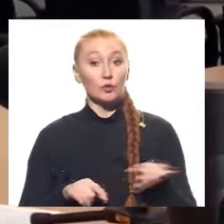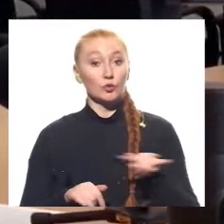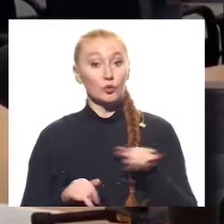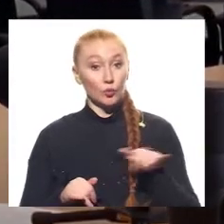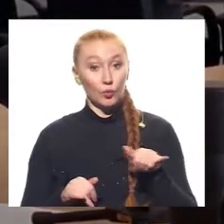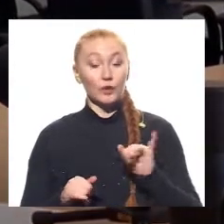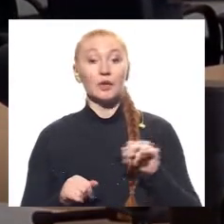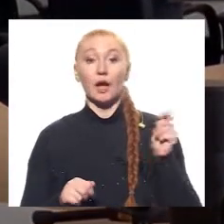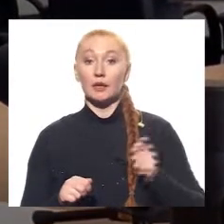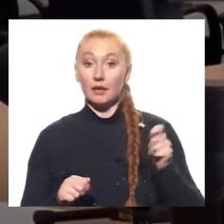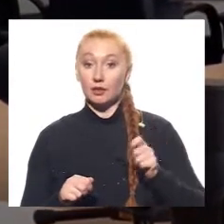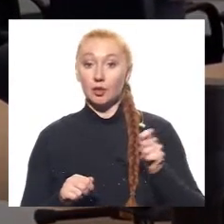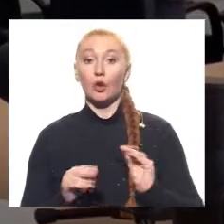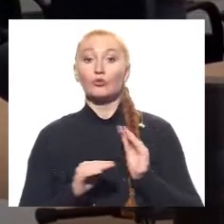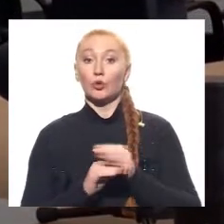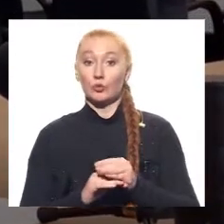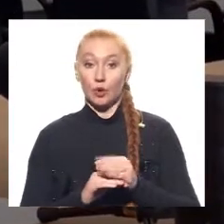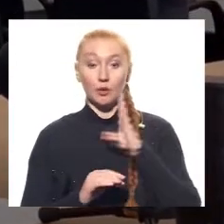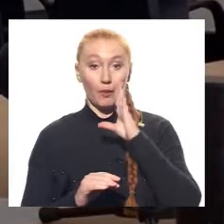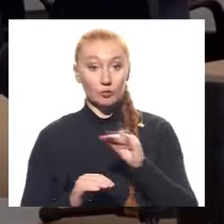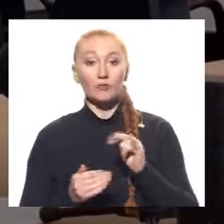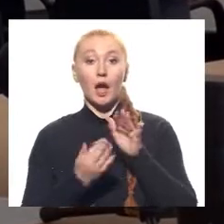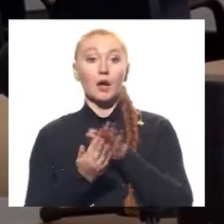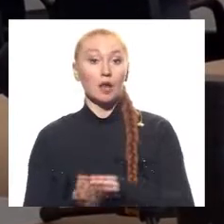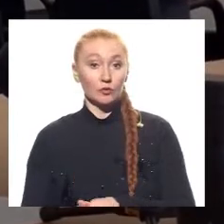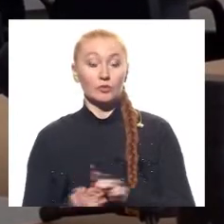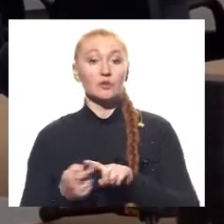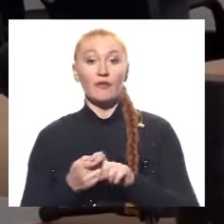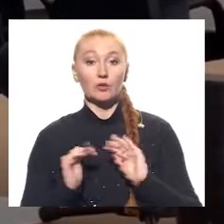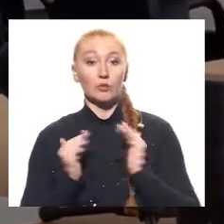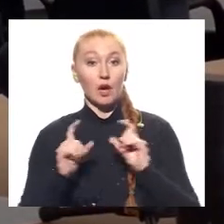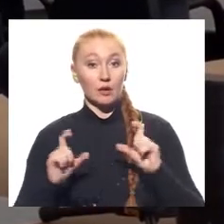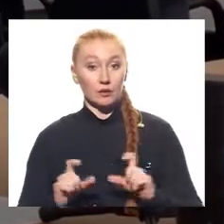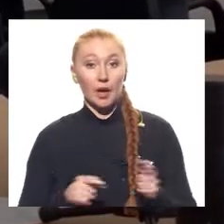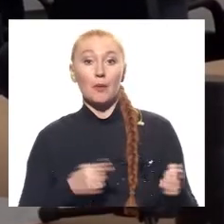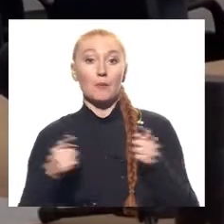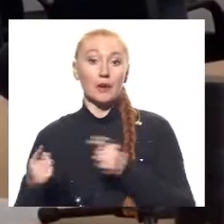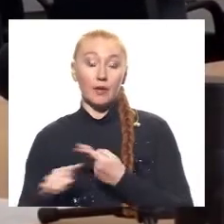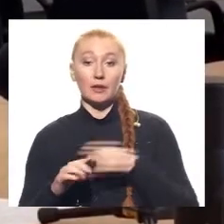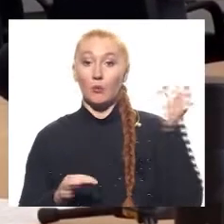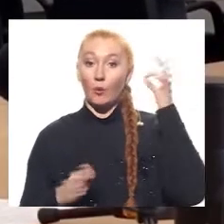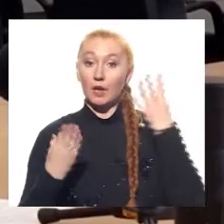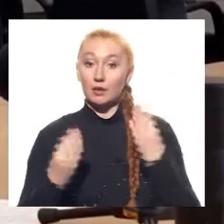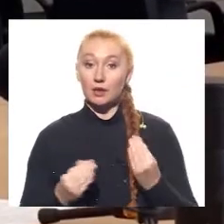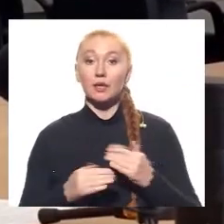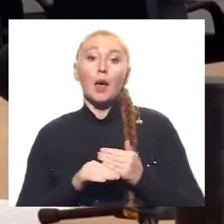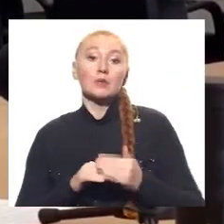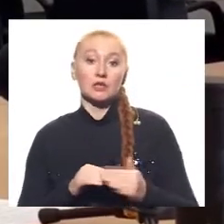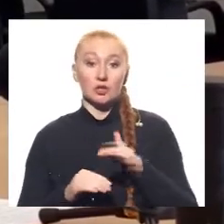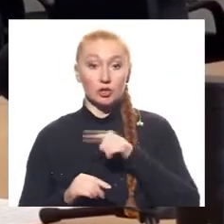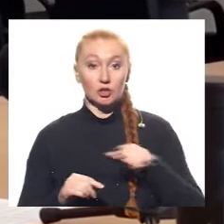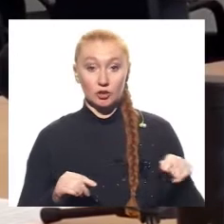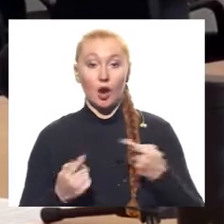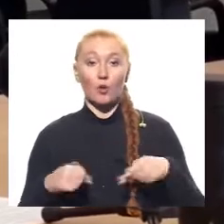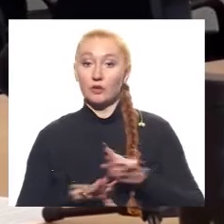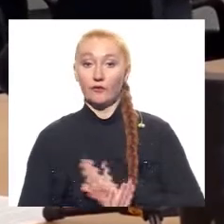У цю суботу та неділю додаткових маршрутів на кладовище у зв'язку з карантином і переносом цих поминальних днів на пізніший час